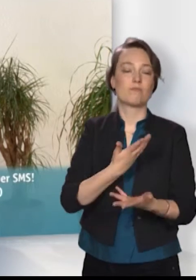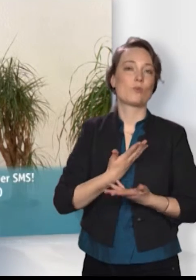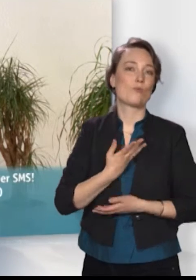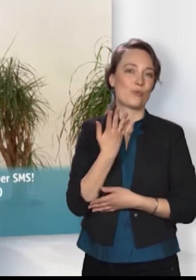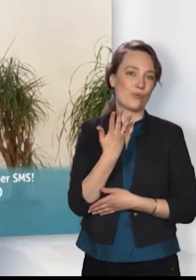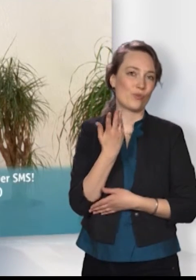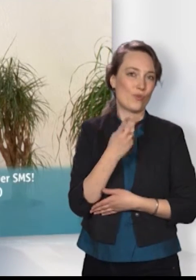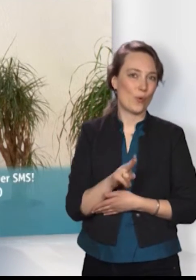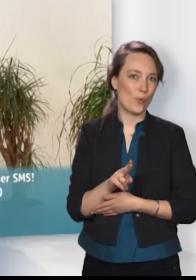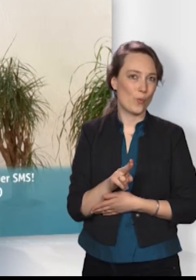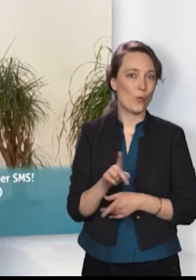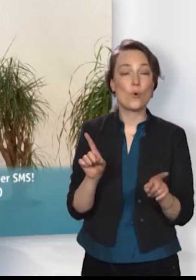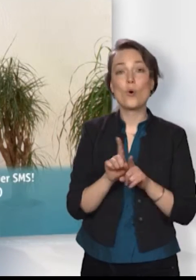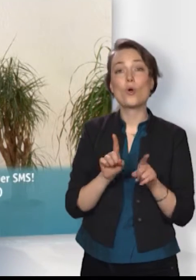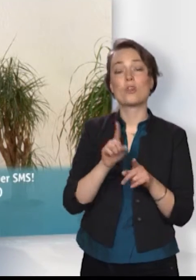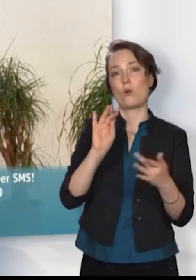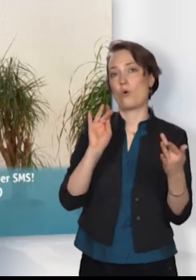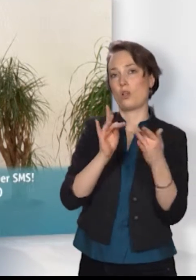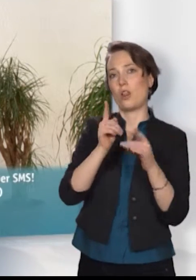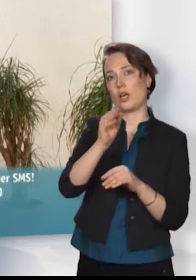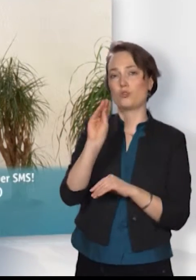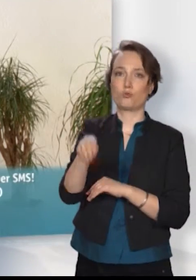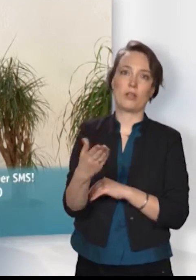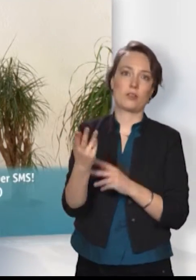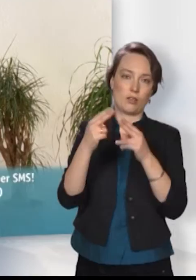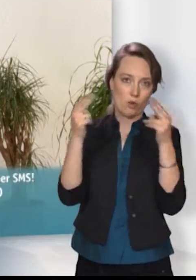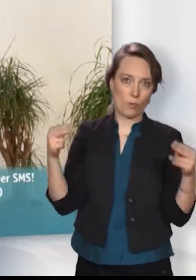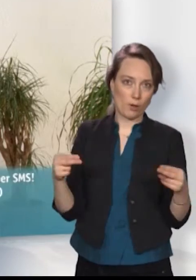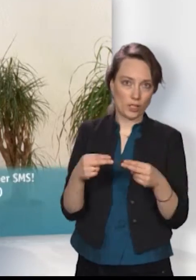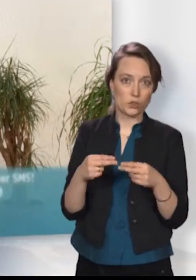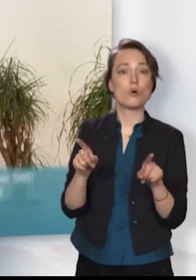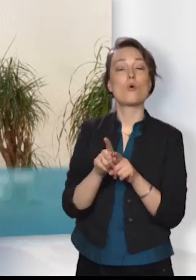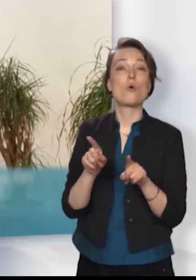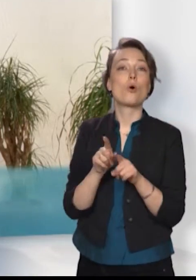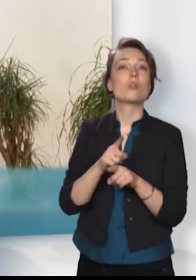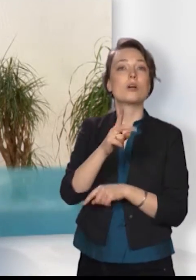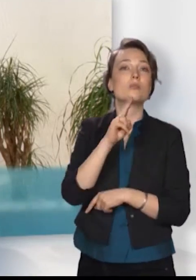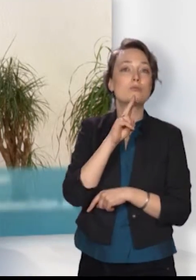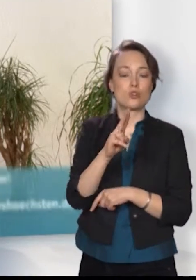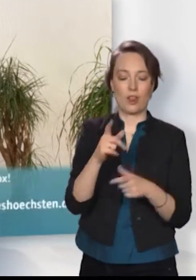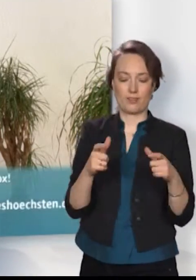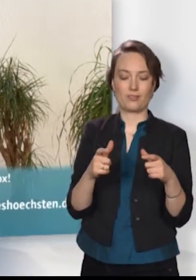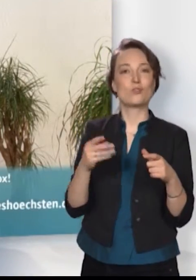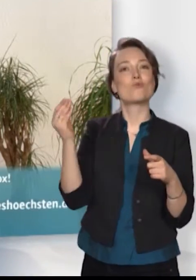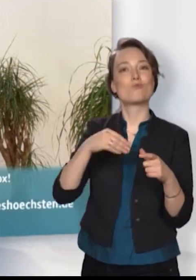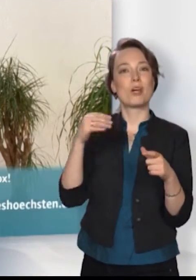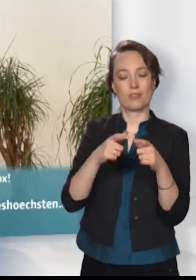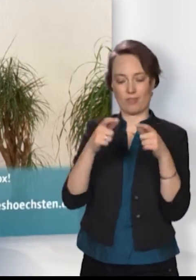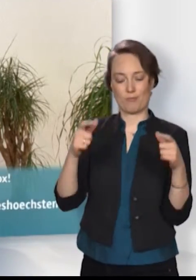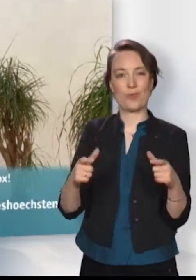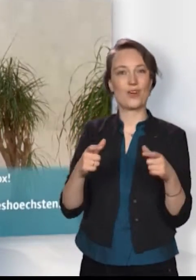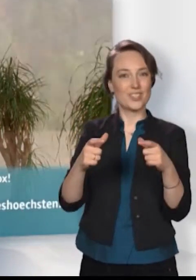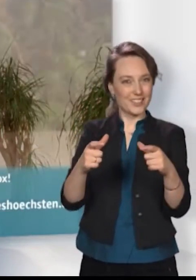Sie spenden online über die Homepage. Oder Sie bestellen sich so eine kleine SDH-Spendenbox. Die können Sie